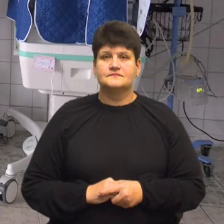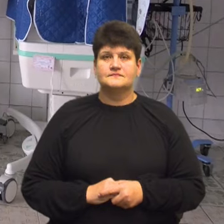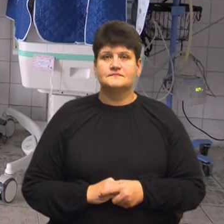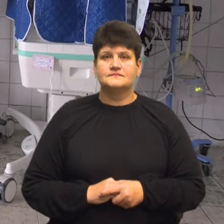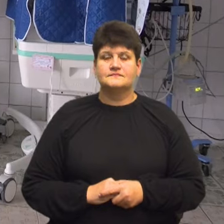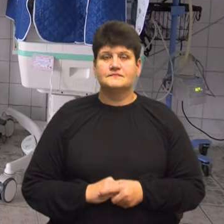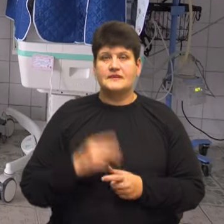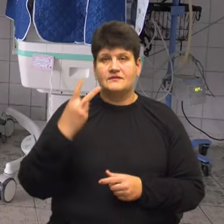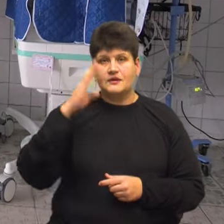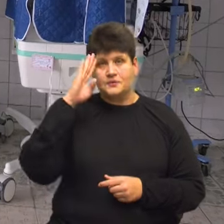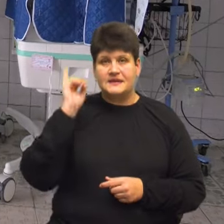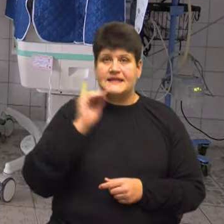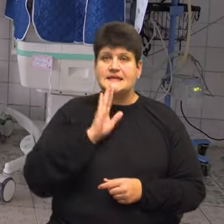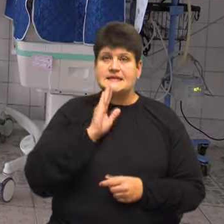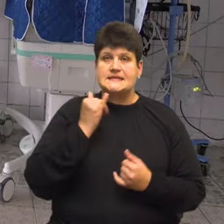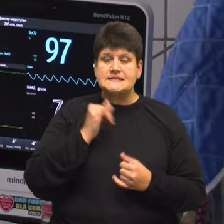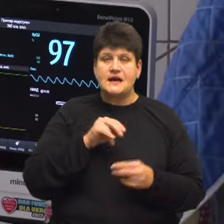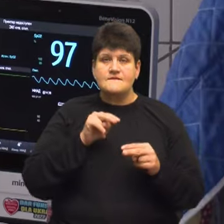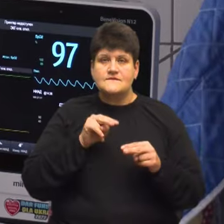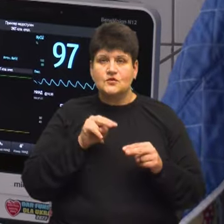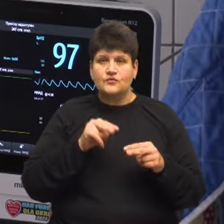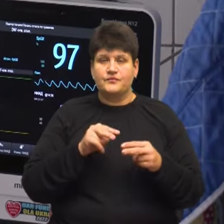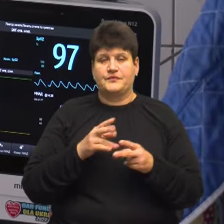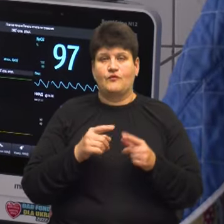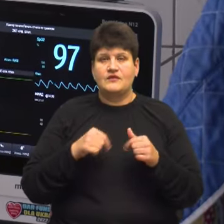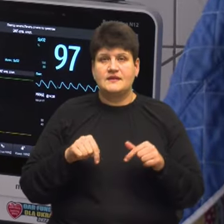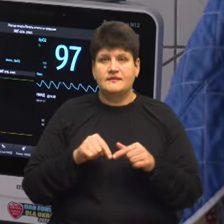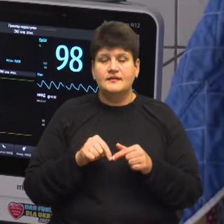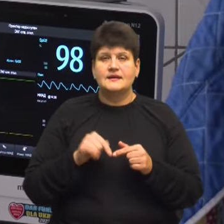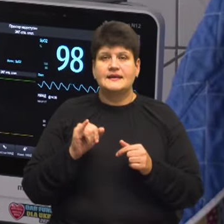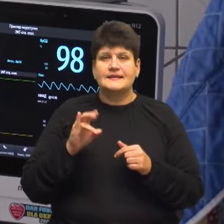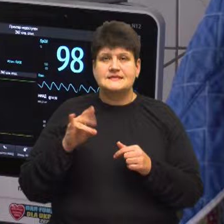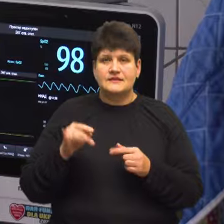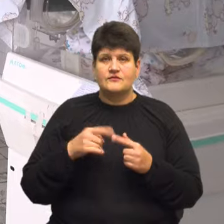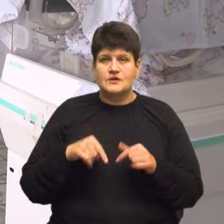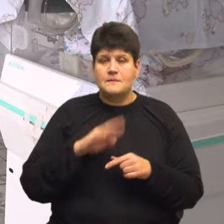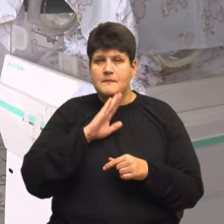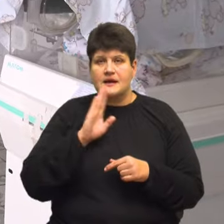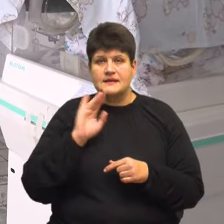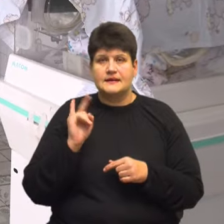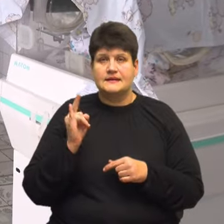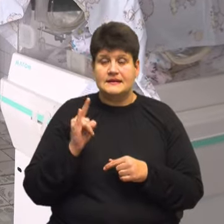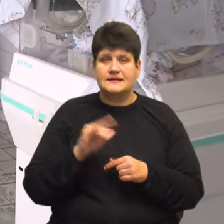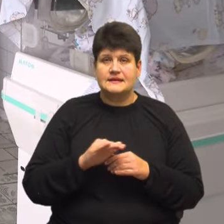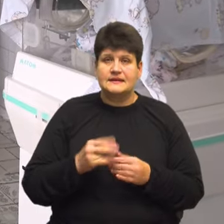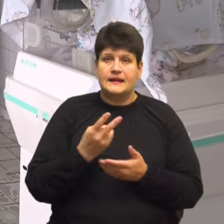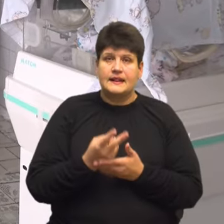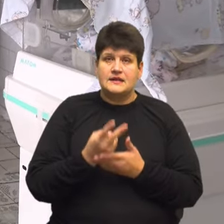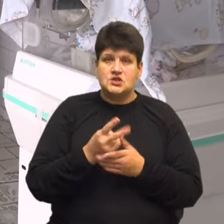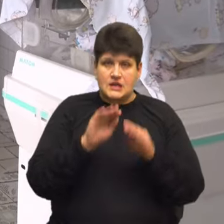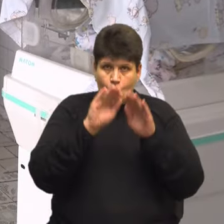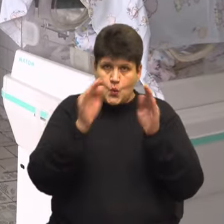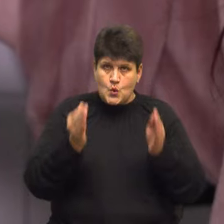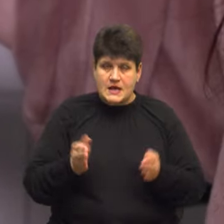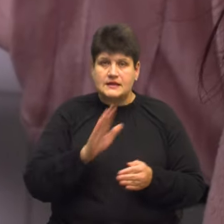Два хлопчики та дівчинку зараз виходжують у відділенні інтенсивної терапії перинатального центру «Мати і дитина». Малюки лежать у кювезах. Мати